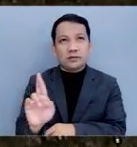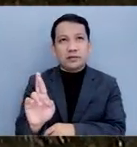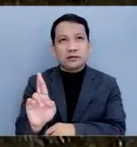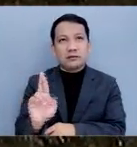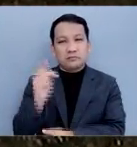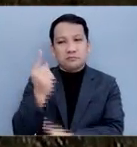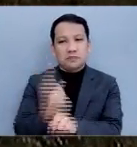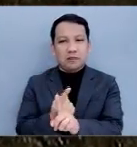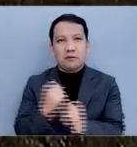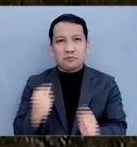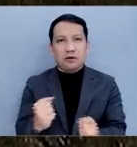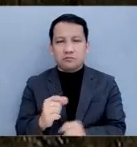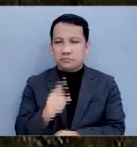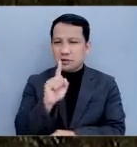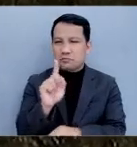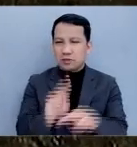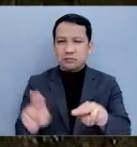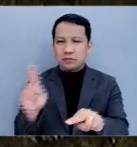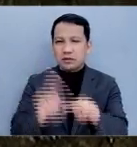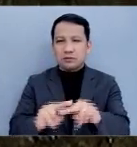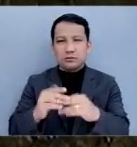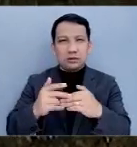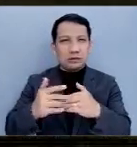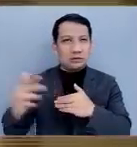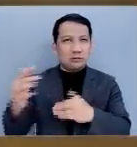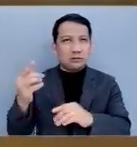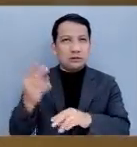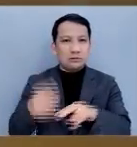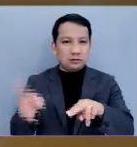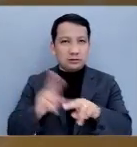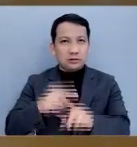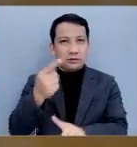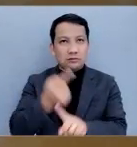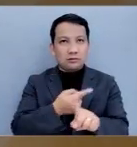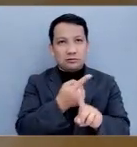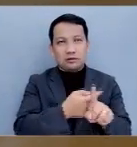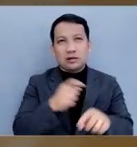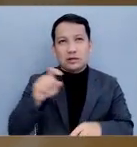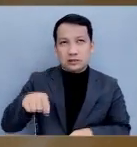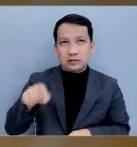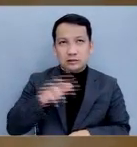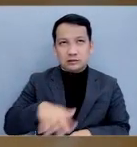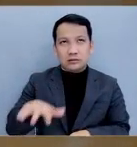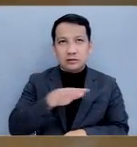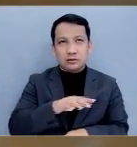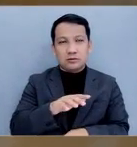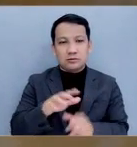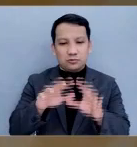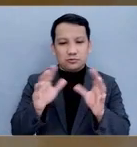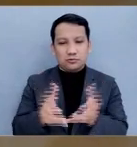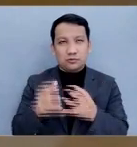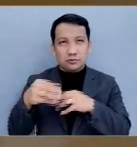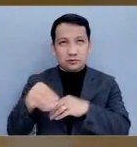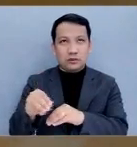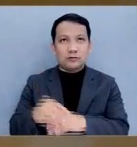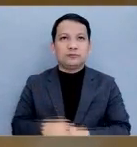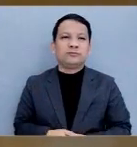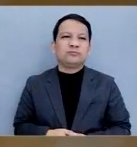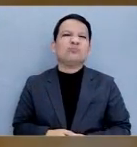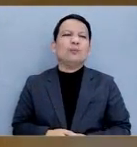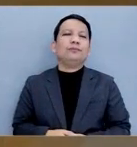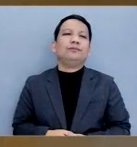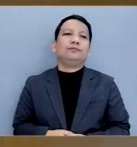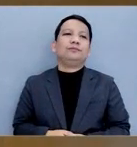malamang masusundan pa yan sa susunod na mga buwan. It's the demand of the world market right now because ito